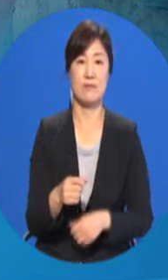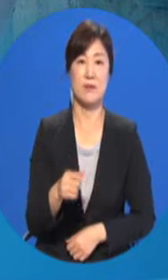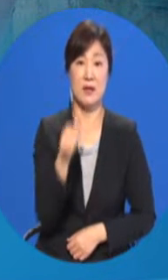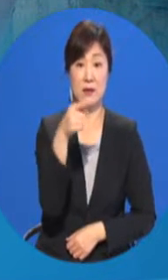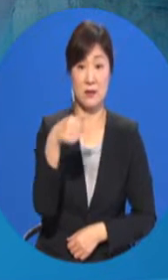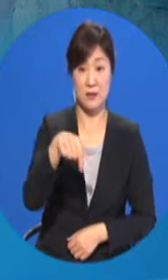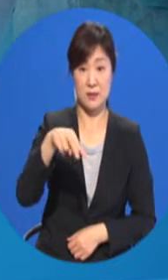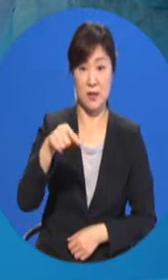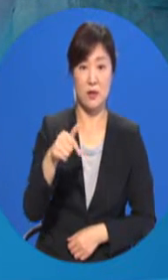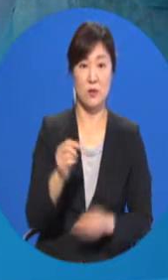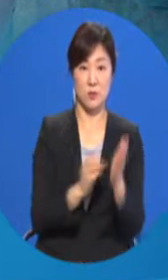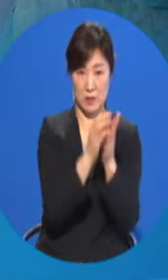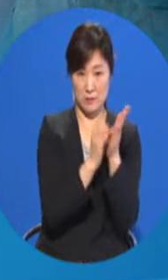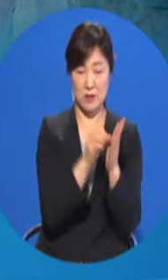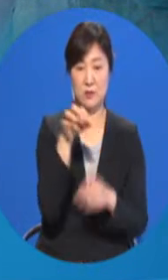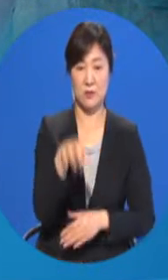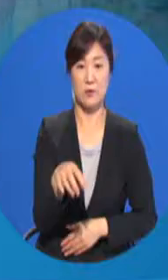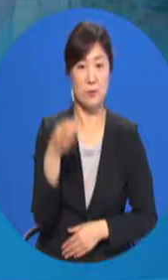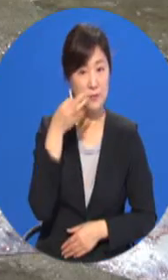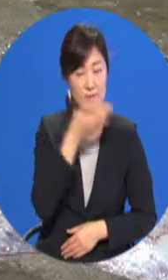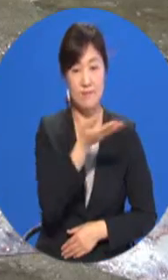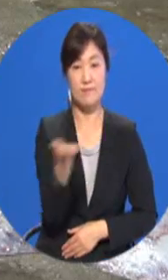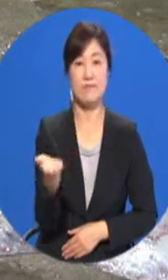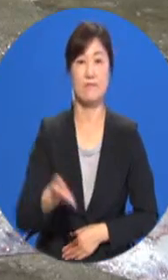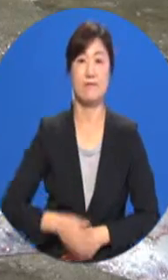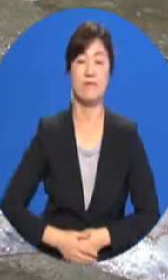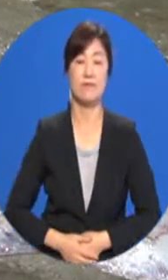위판장을 최준수 기자가 다녀왔습니다.